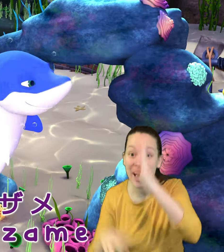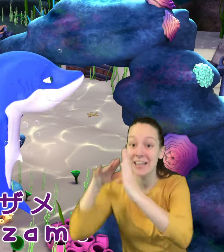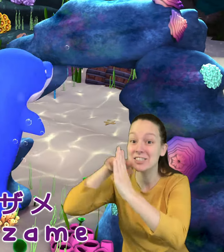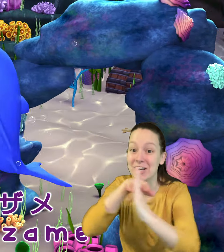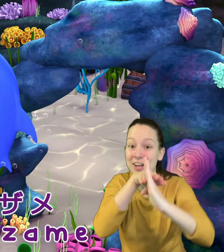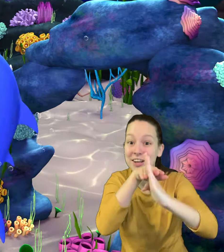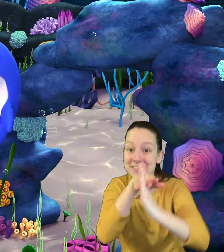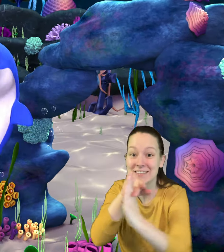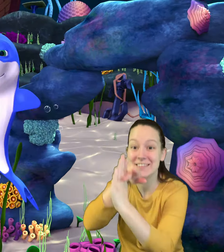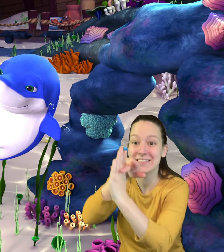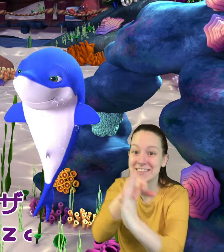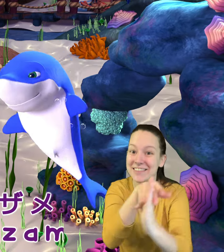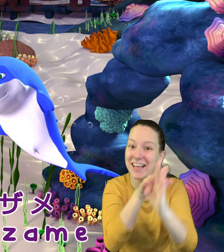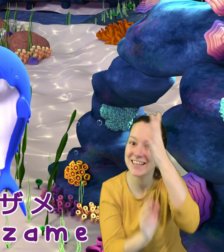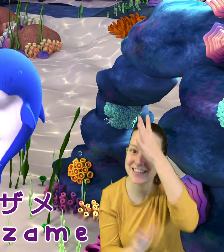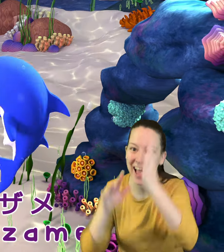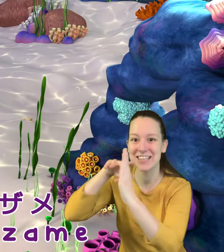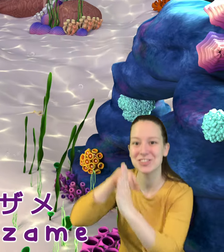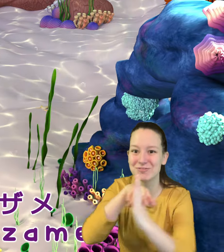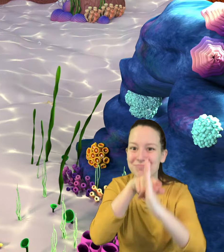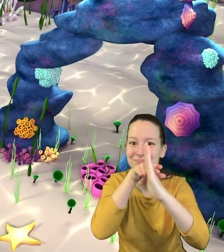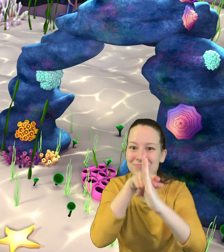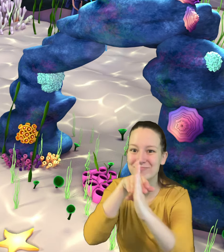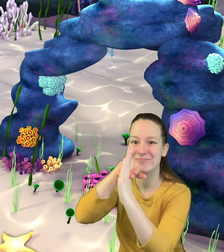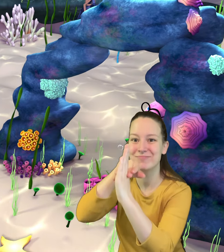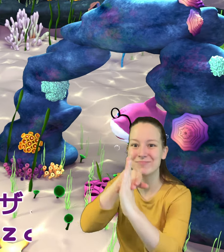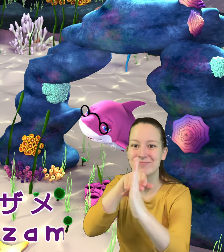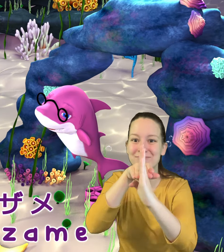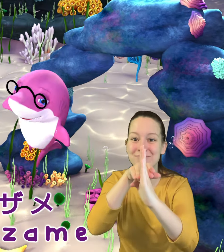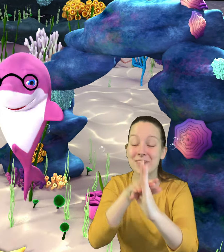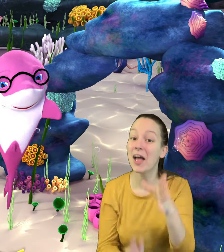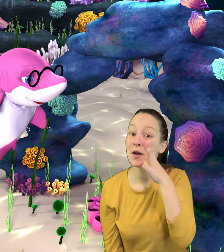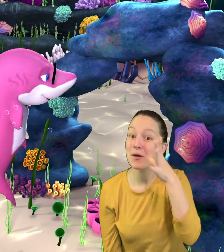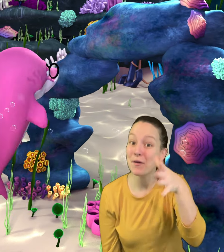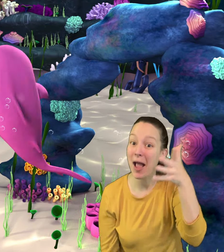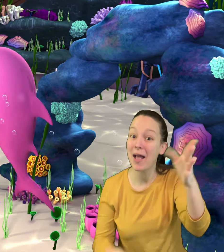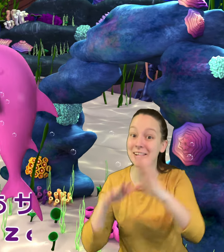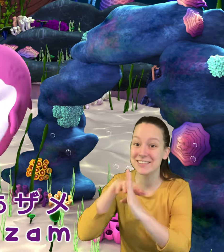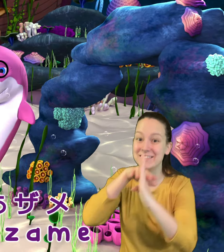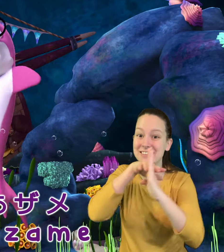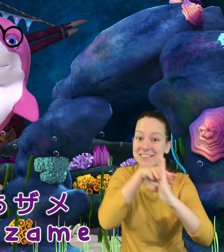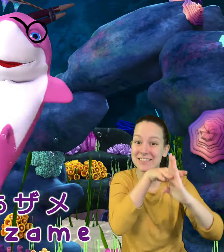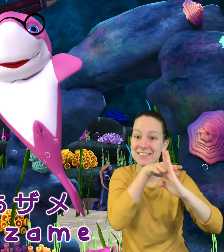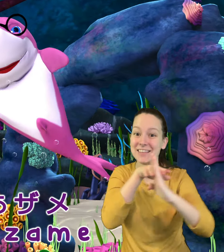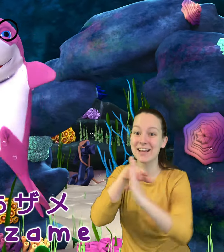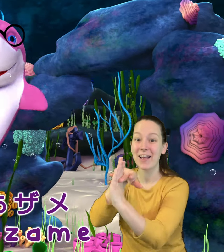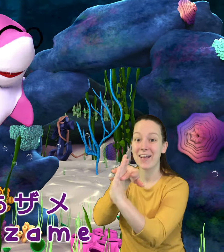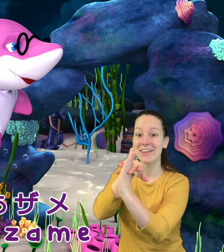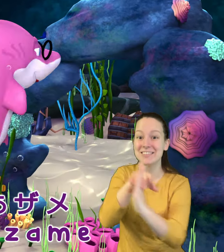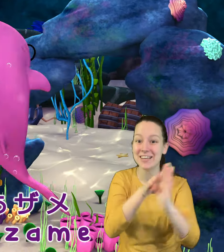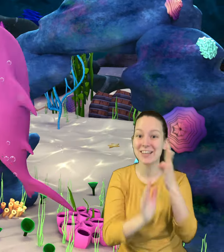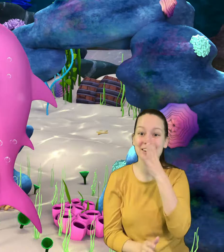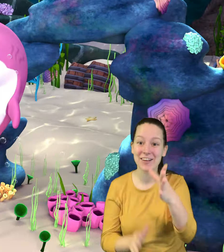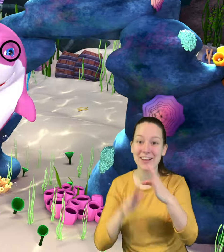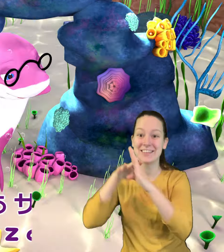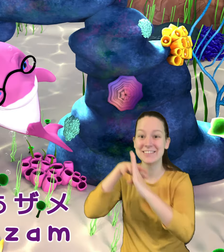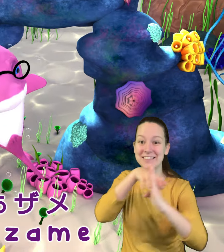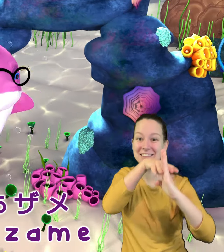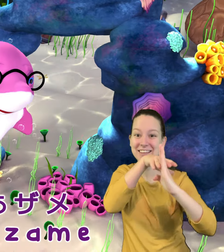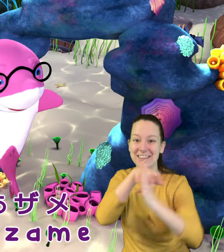トゥルトゥルパパザメトゥパパザメおばザメトゥ